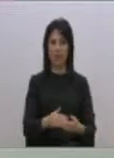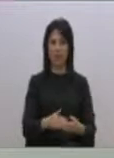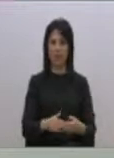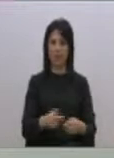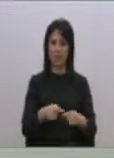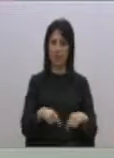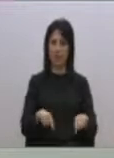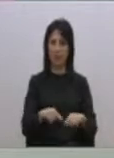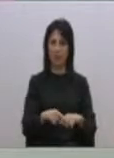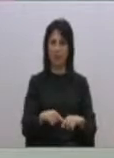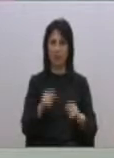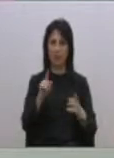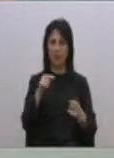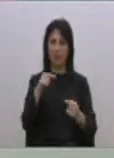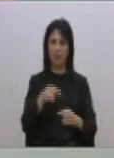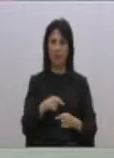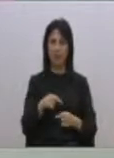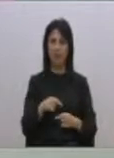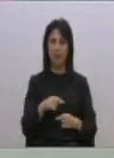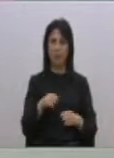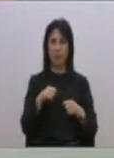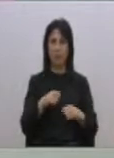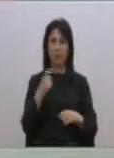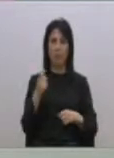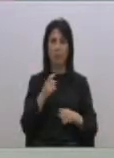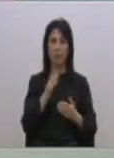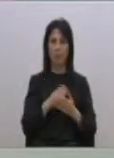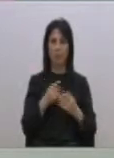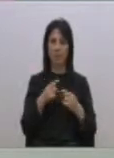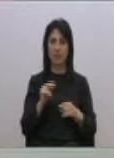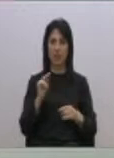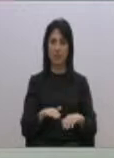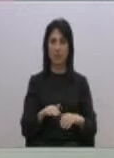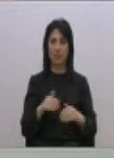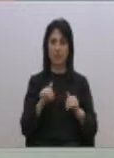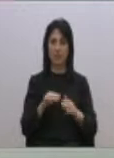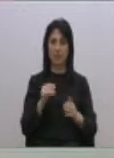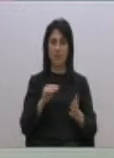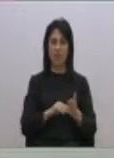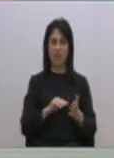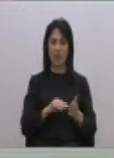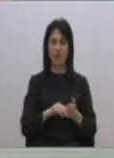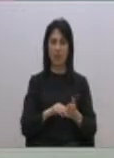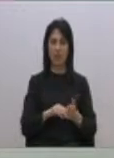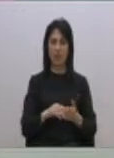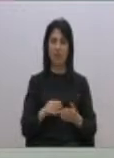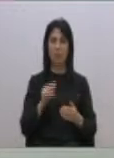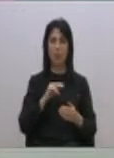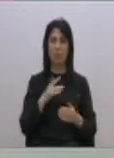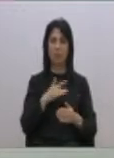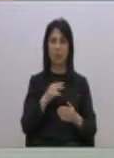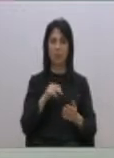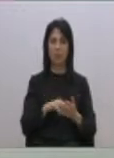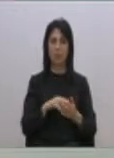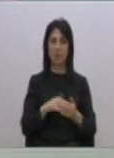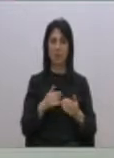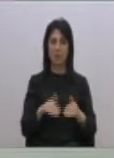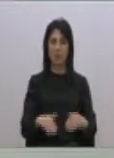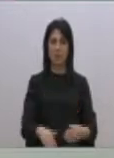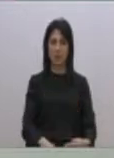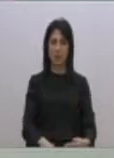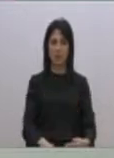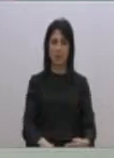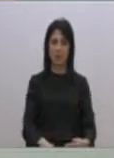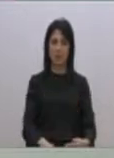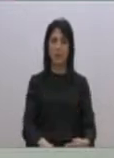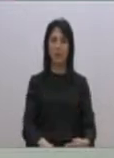მარეგულირებელი ორგანოს შესაბამისი უფლებამოსილების მქონეს სხვა ადმინისტრაციულ ორგანოს მიერ დავის არ მომსახურების საფასურის ზრდას. Და